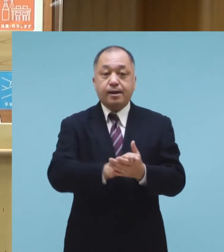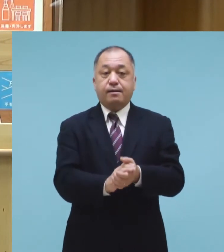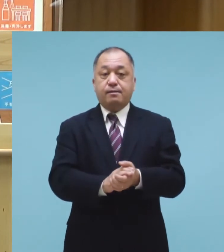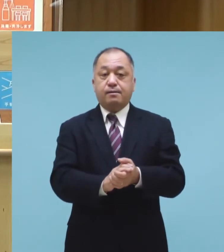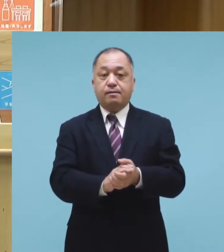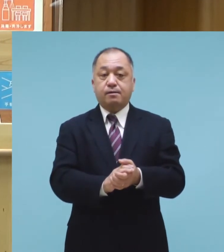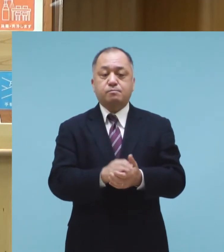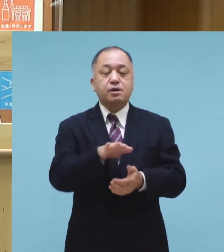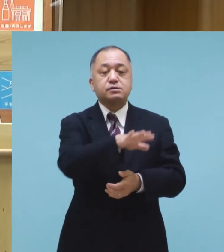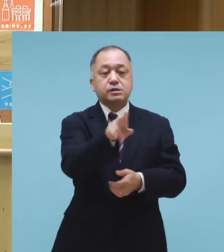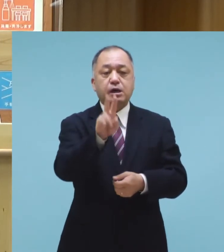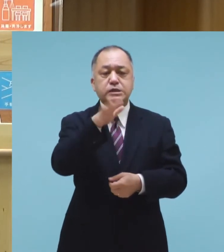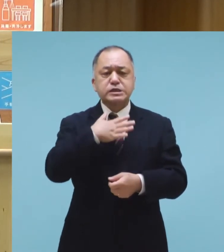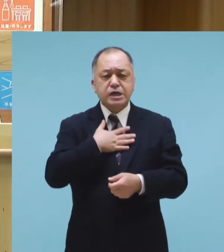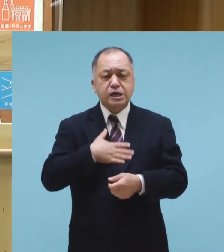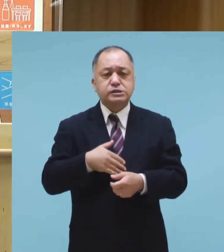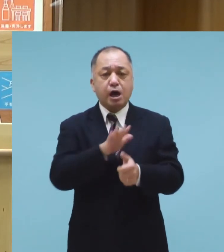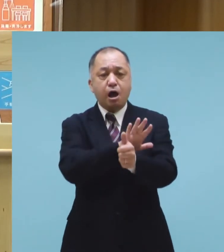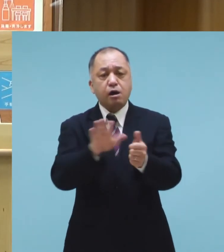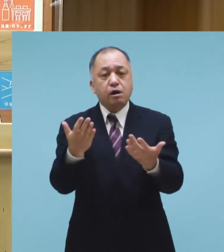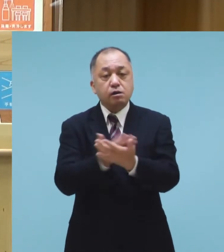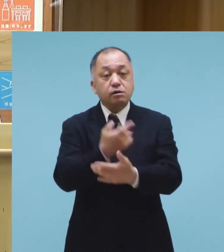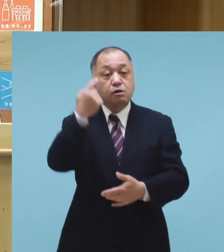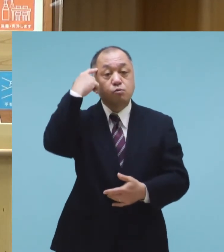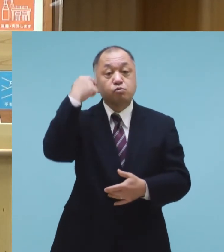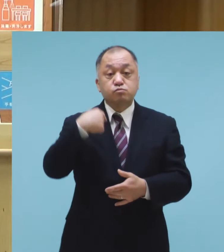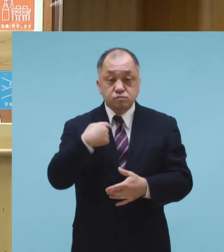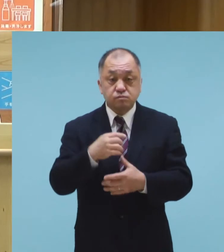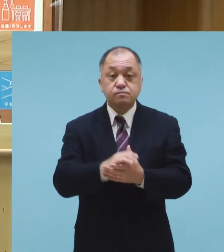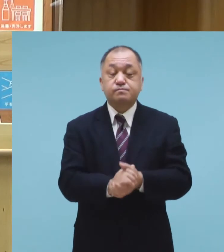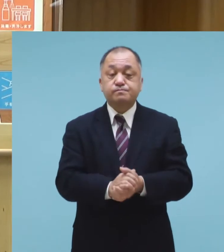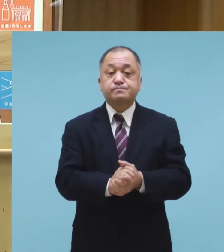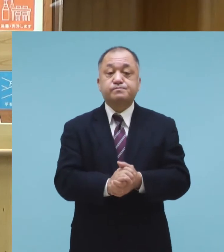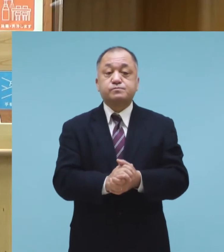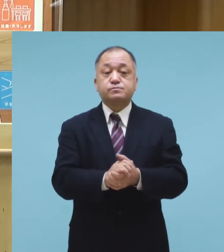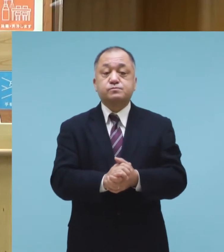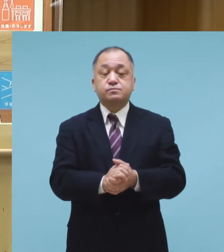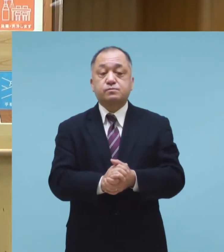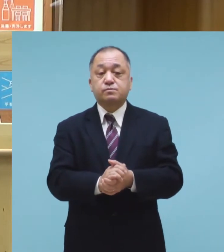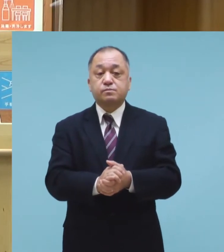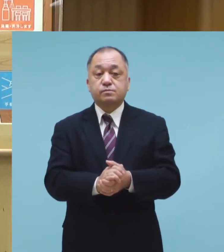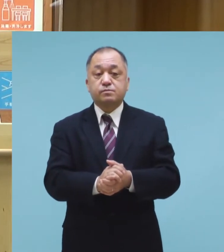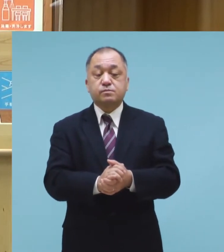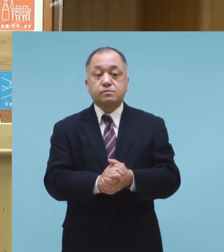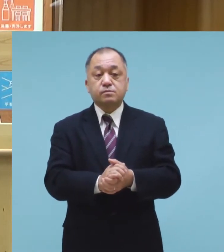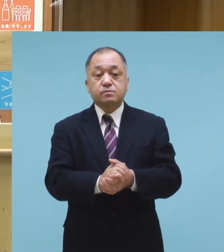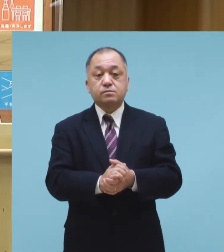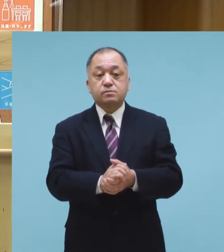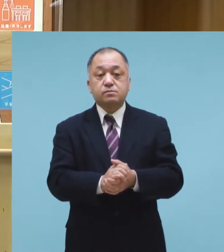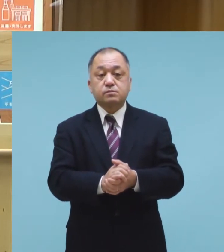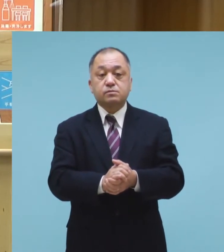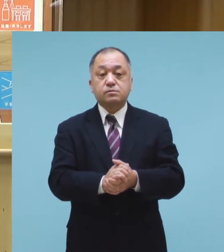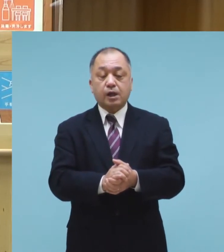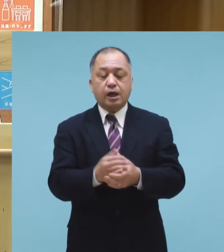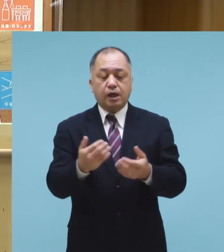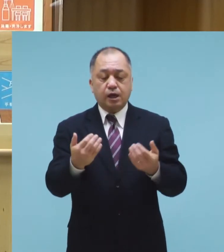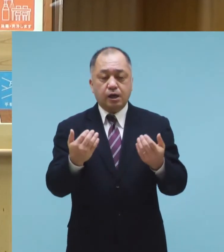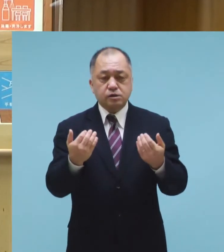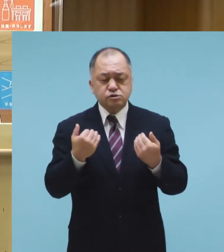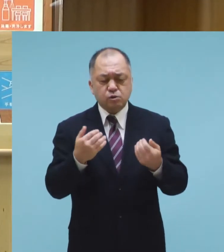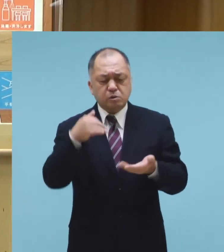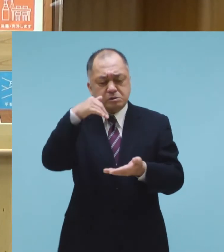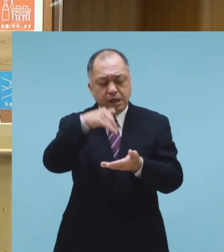のは、十二分にご理解いただいた中で対応いただけると思ってますが、そういった状況です。ですので、そういった必要最低限